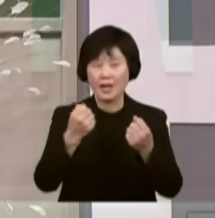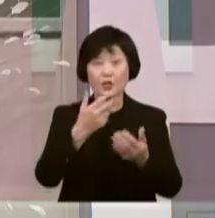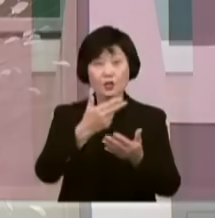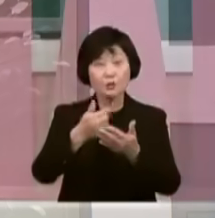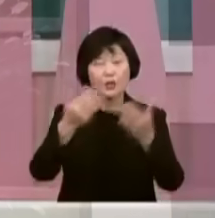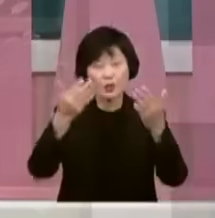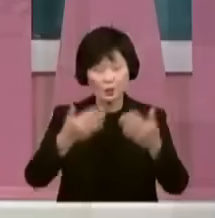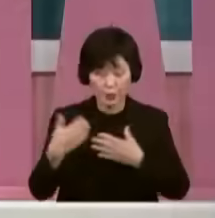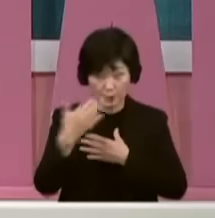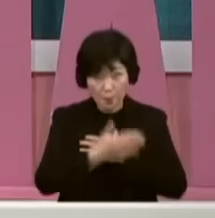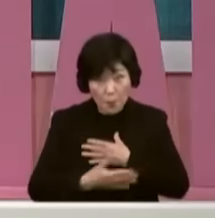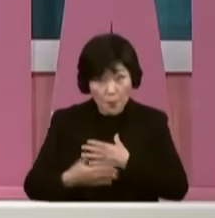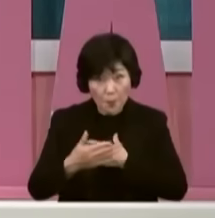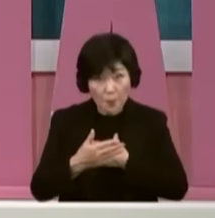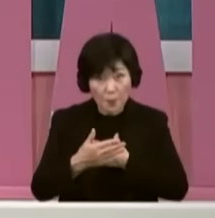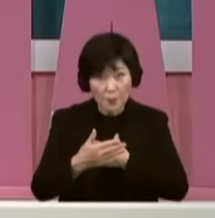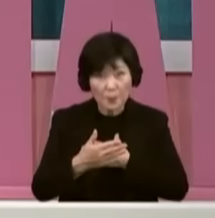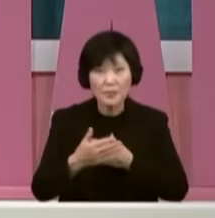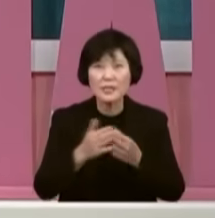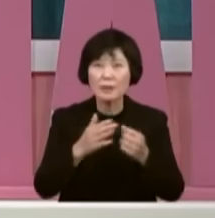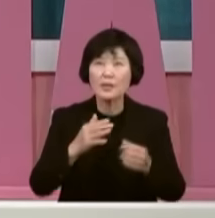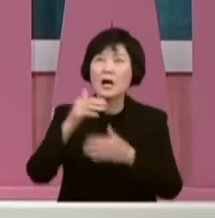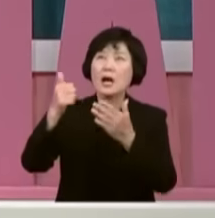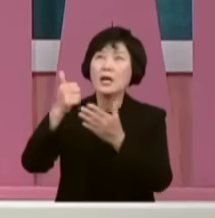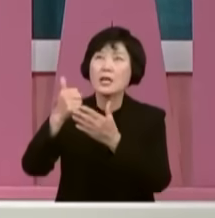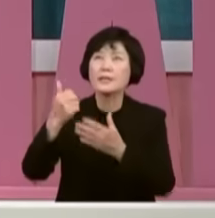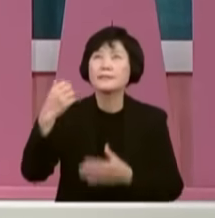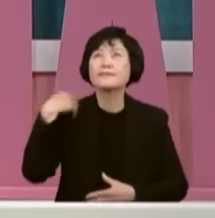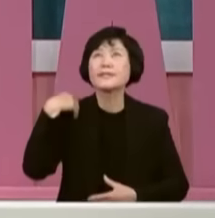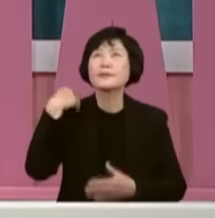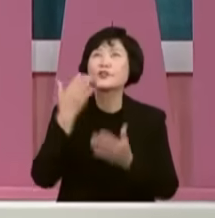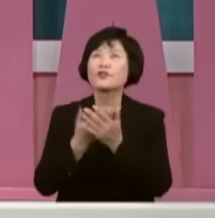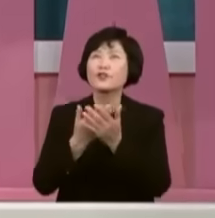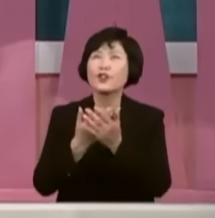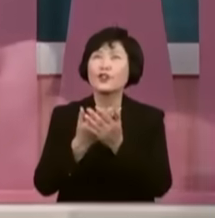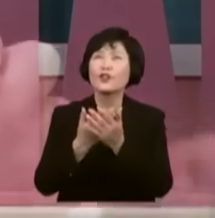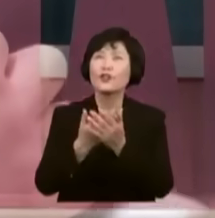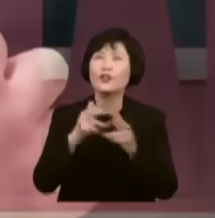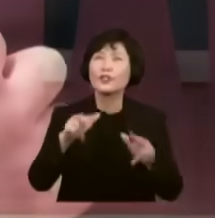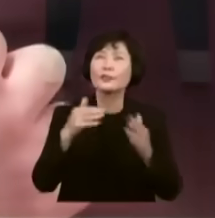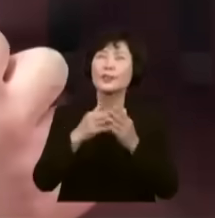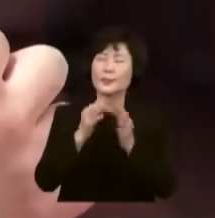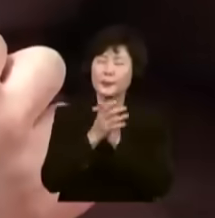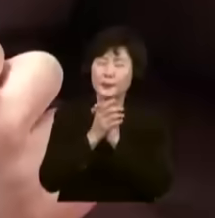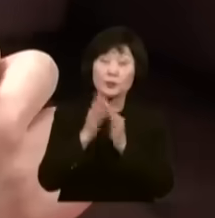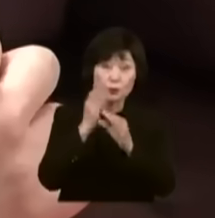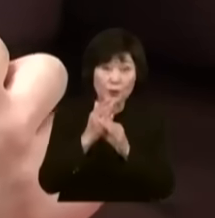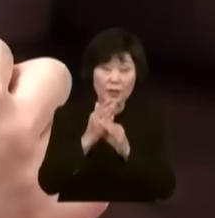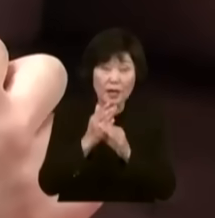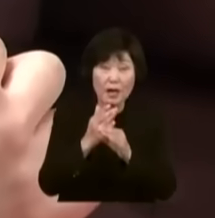주님께서 주신 몸매니까 책임져 달라고, 지켜 달라고 30년째 기도 중이야. 그러니까